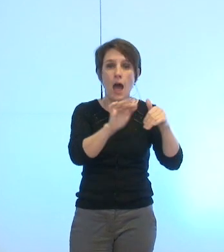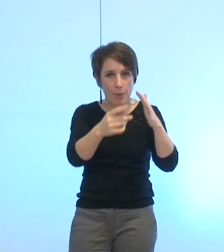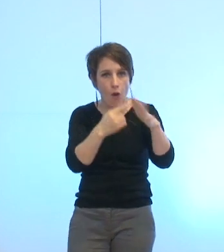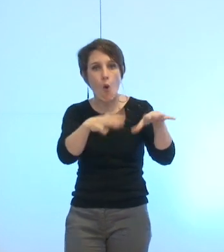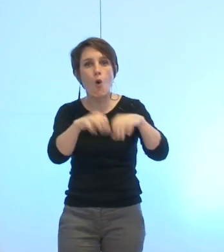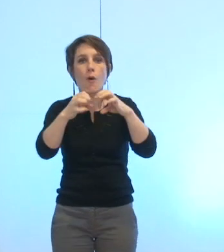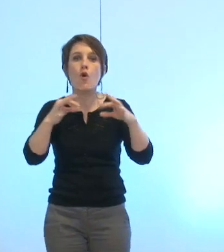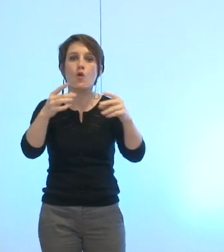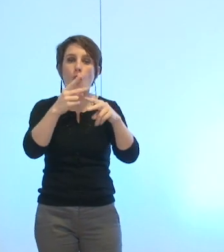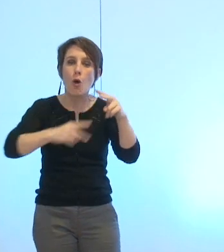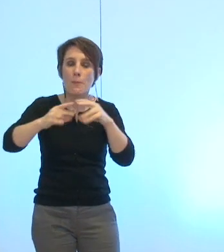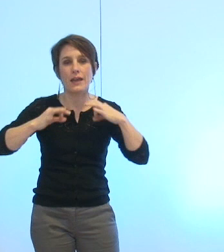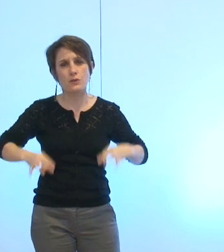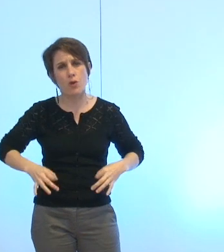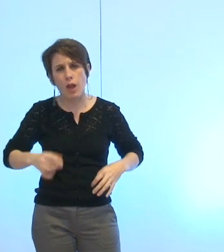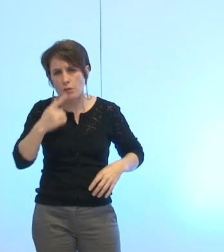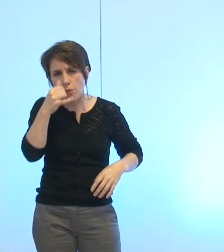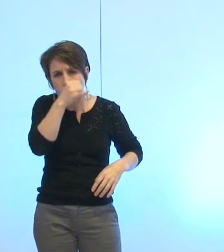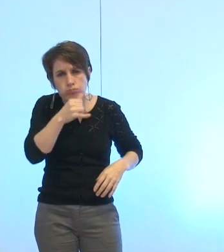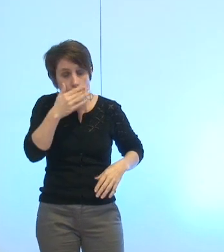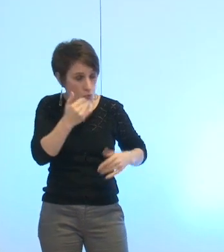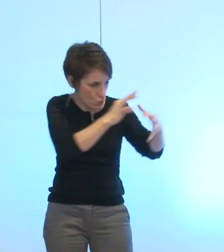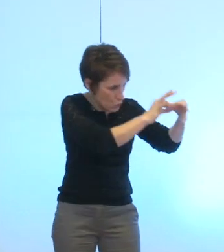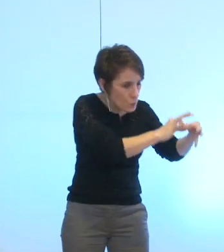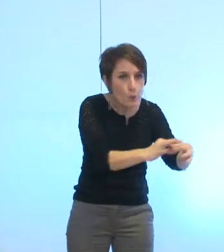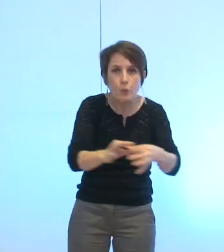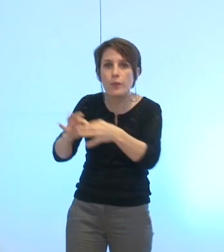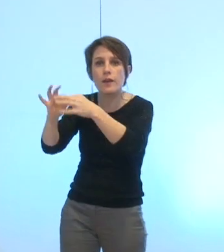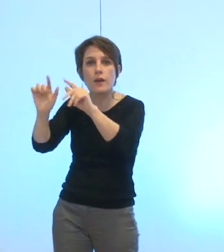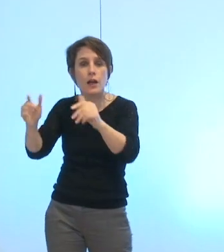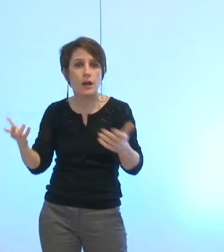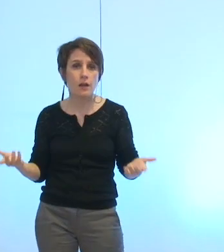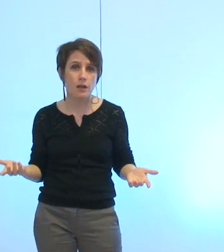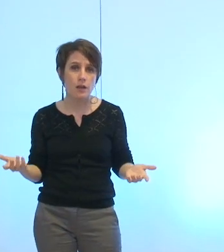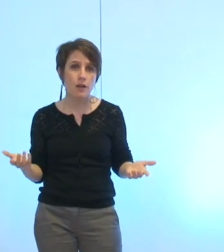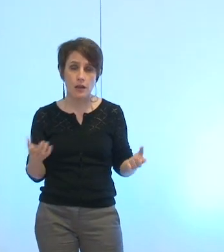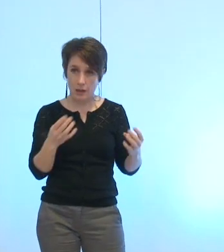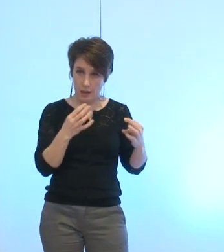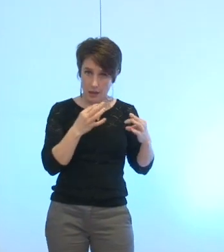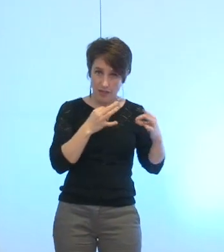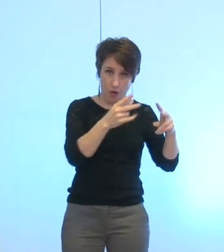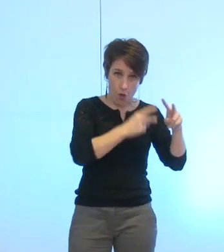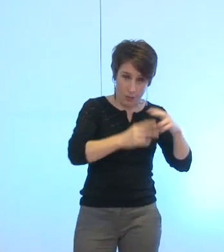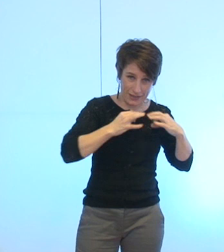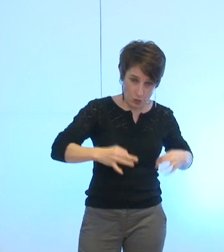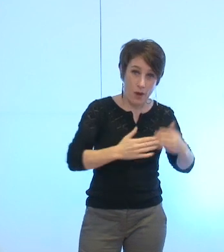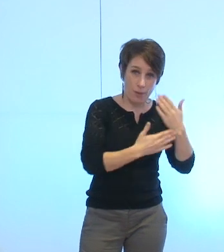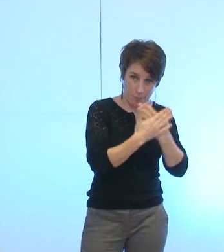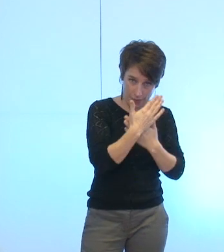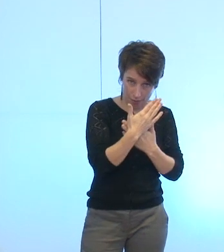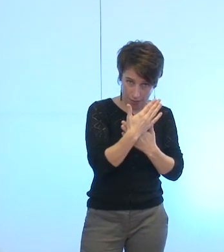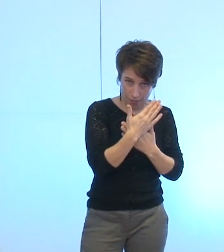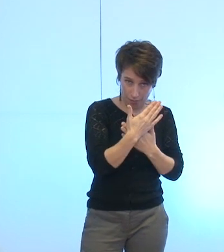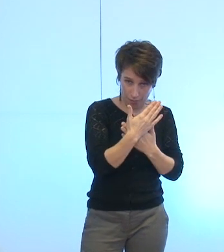gérer le temps périscolaire dans sa globalité aussi bien le temps périscolaire du matin où on a